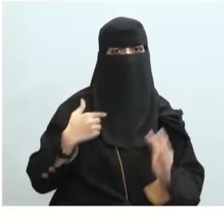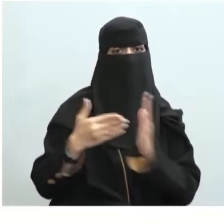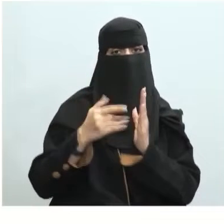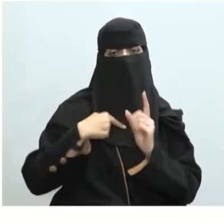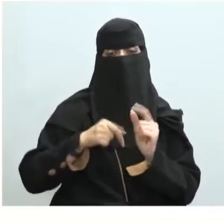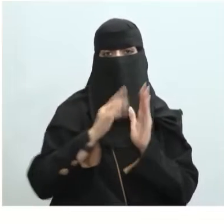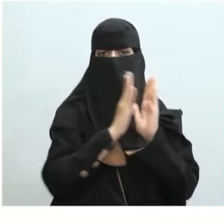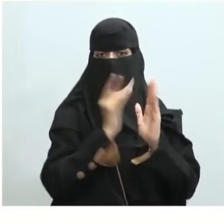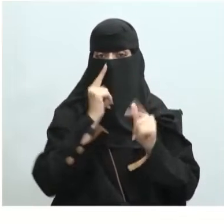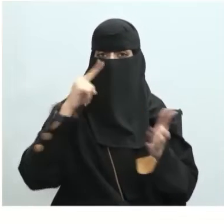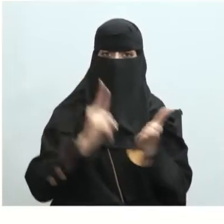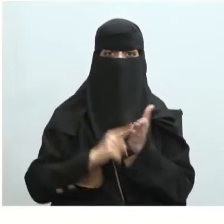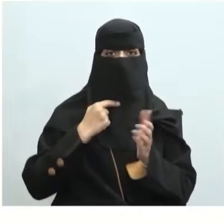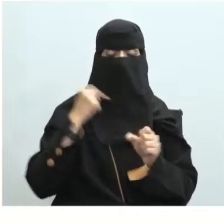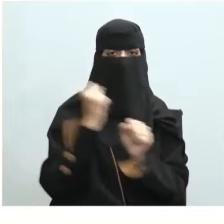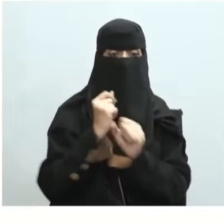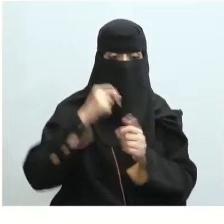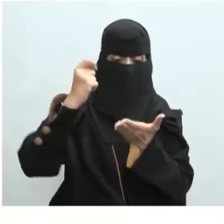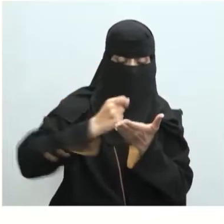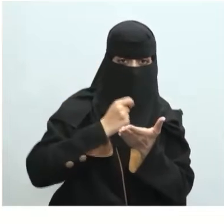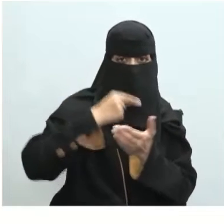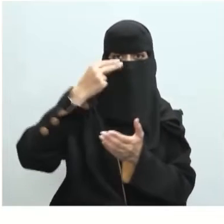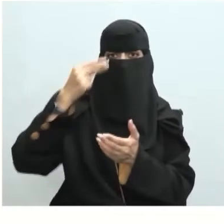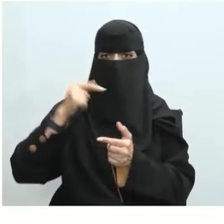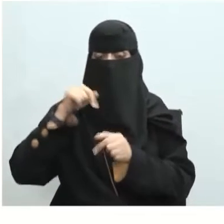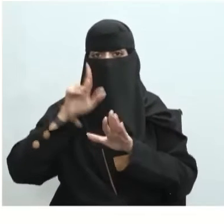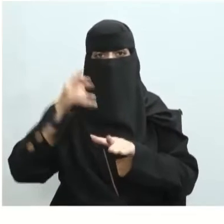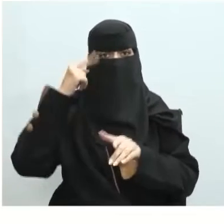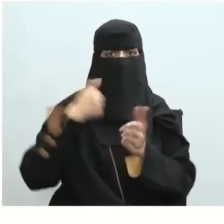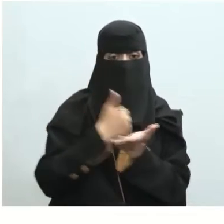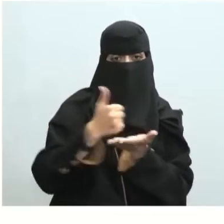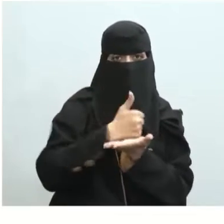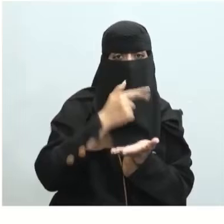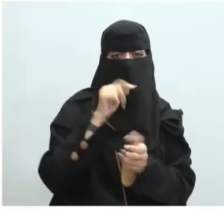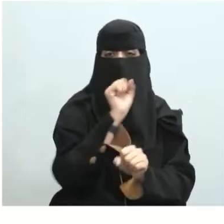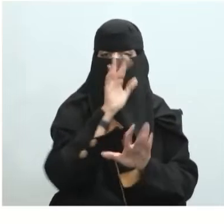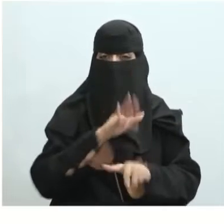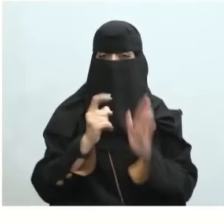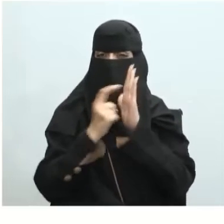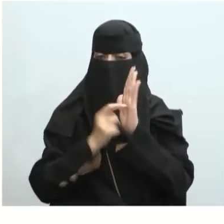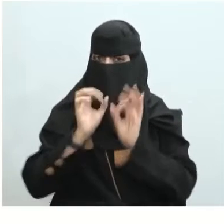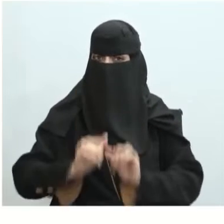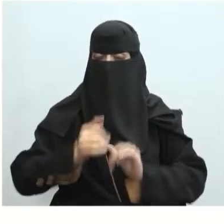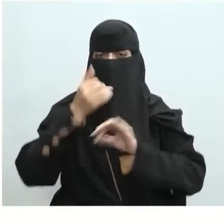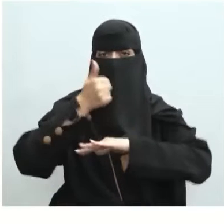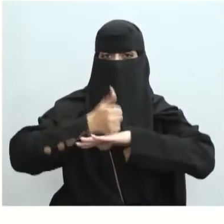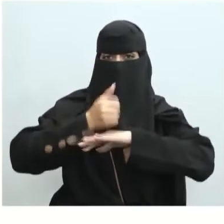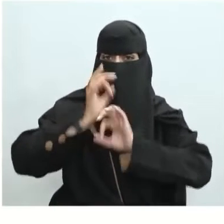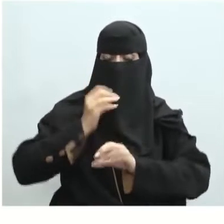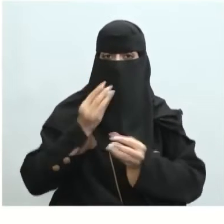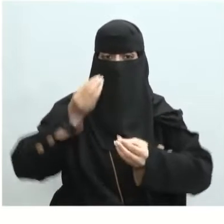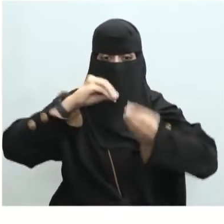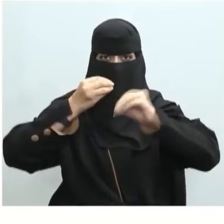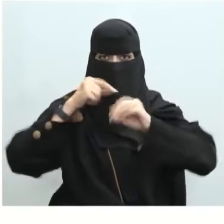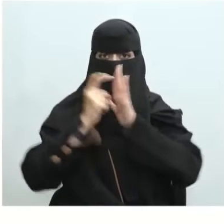الوحده ان توظف فنون الكتابه الوظيفيه واعرافها واسلوبها وخصائصها وعناصرها الرئيس الرئيسه ومحتويات